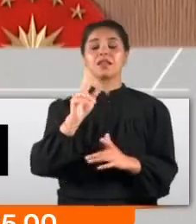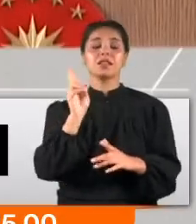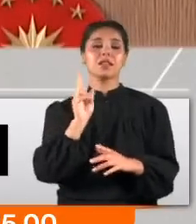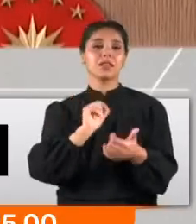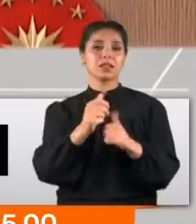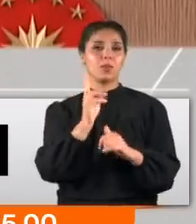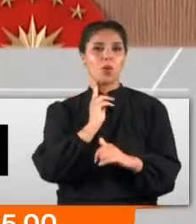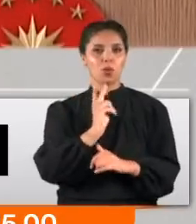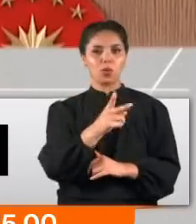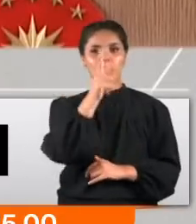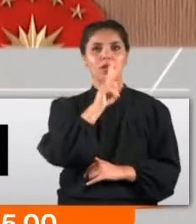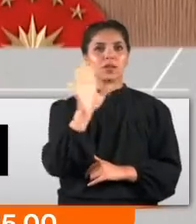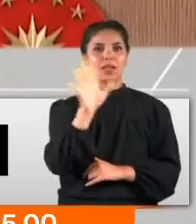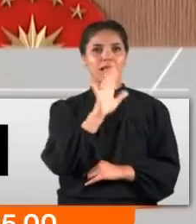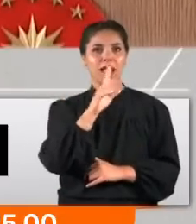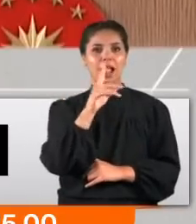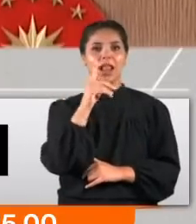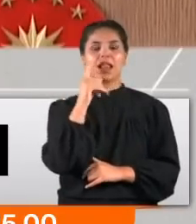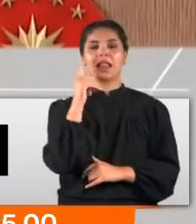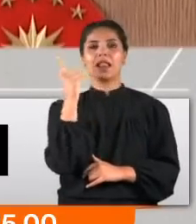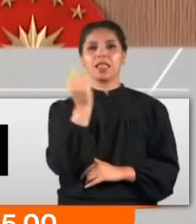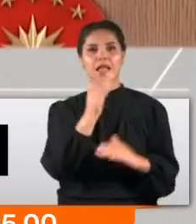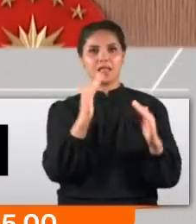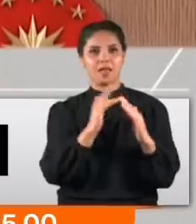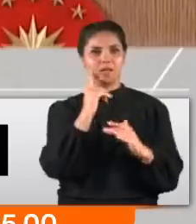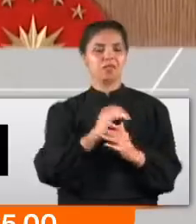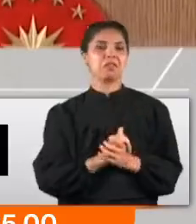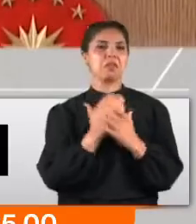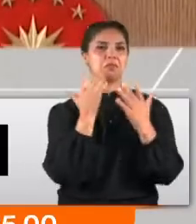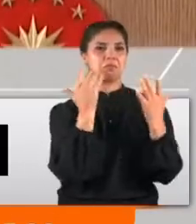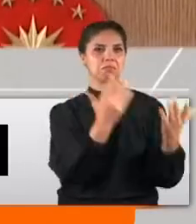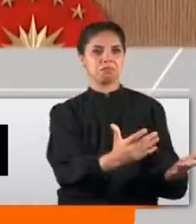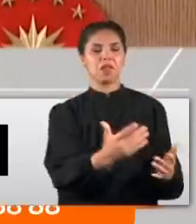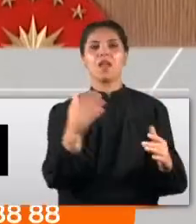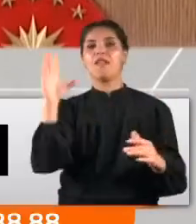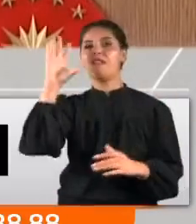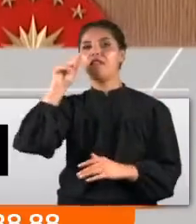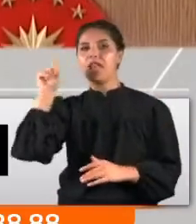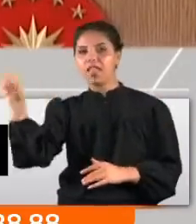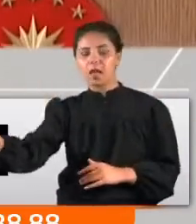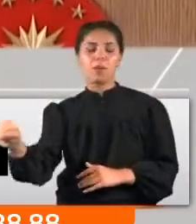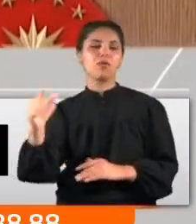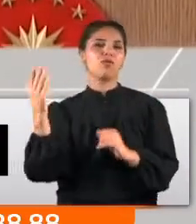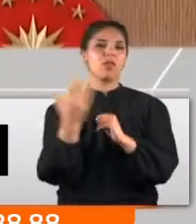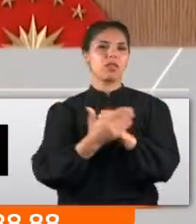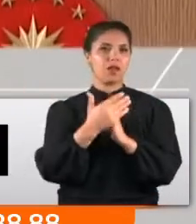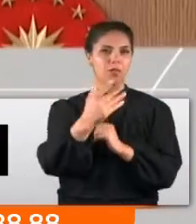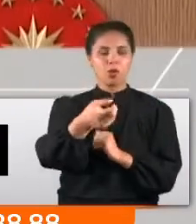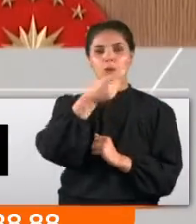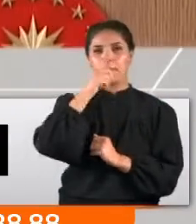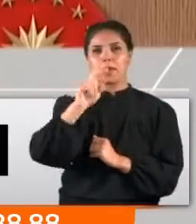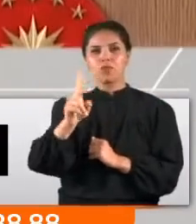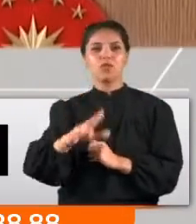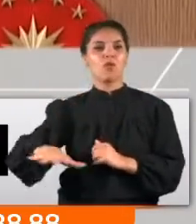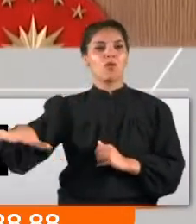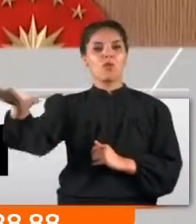bu 250'lik ilk adımla tebrik ediyorum. Fenerbahçe, Trabzon, Beşiktaş,